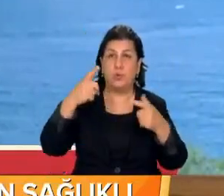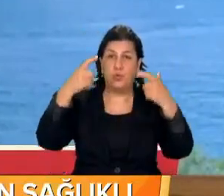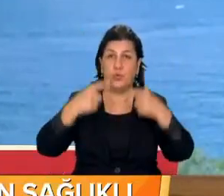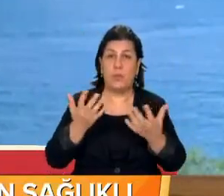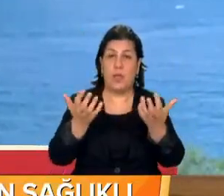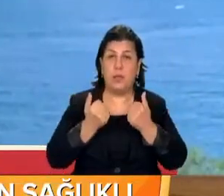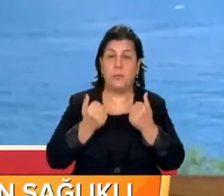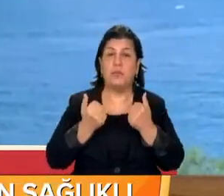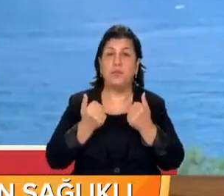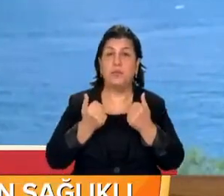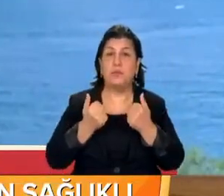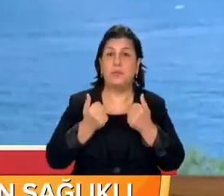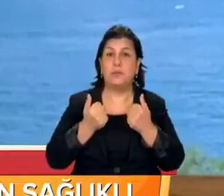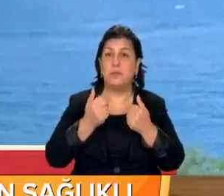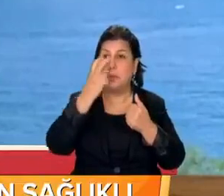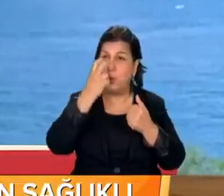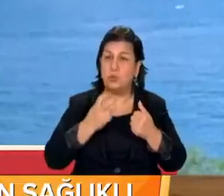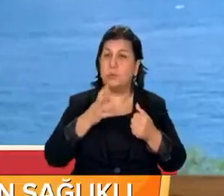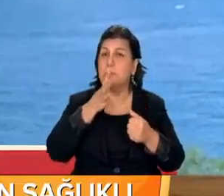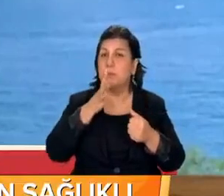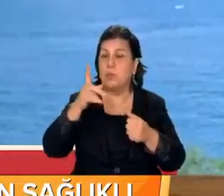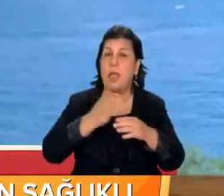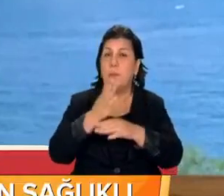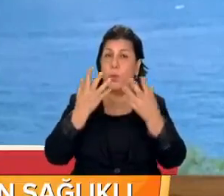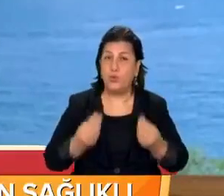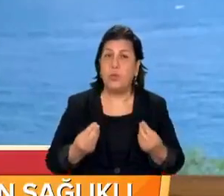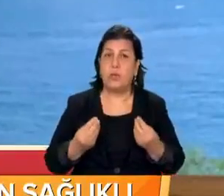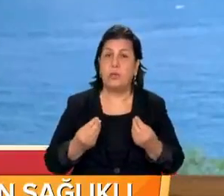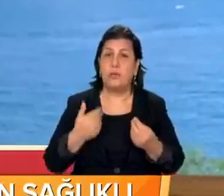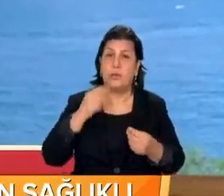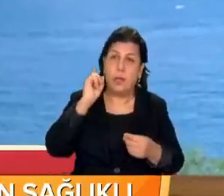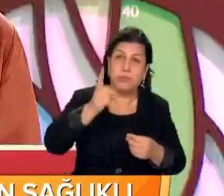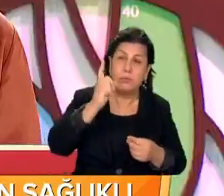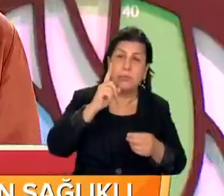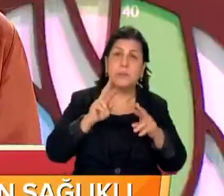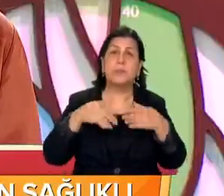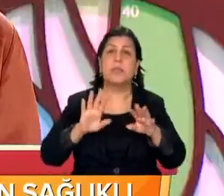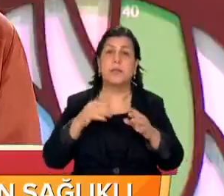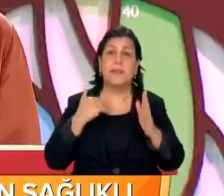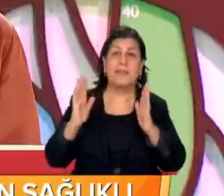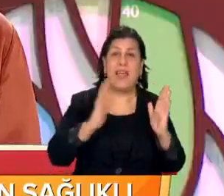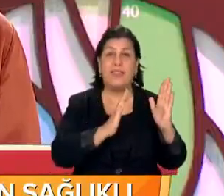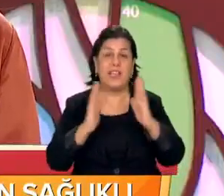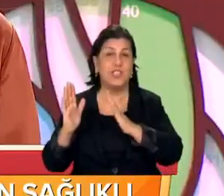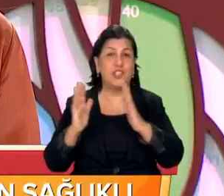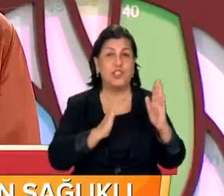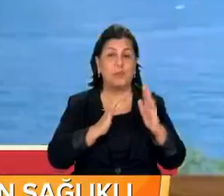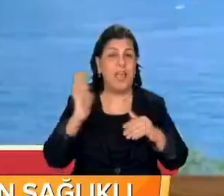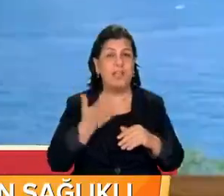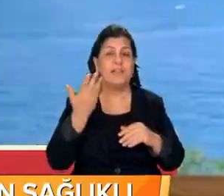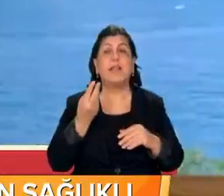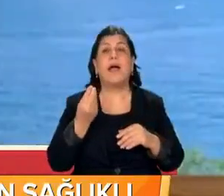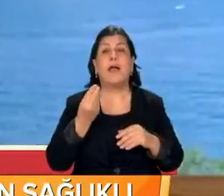sorumluluğu alabilecek özveri olduğundan emin olsak bu bir dayanışma ile yürüse her şey daha kolay